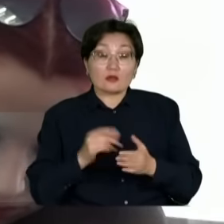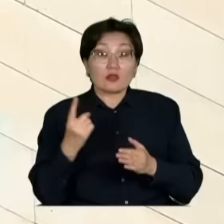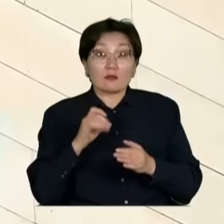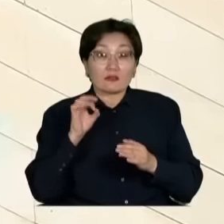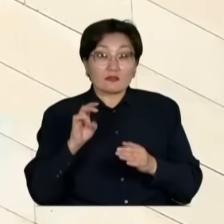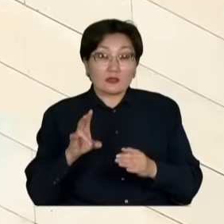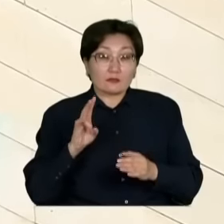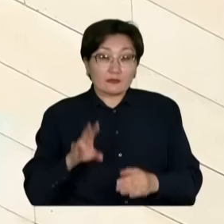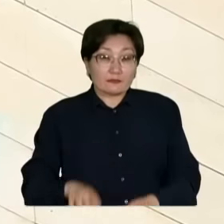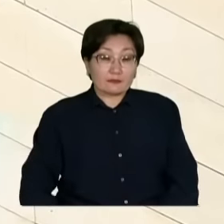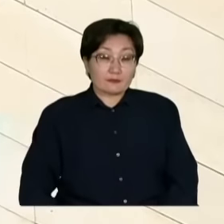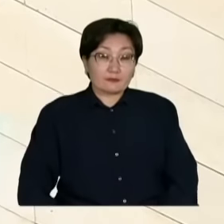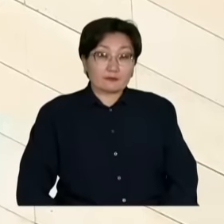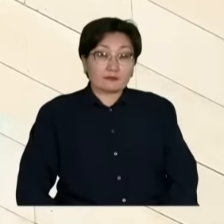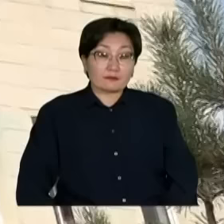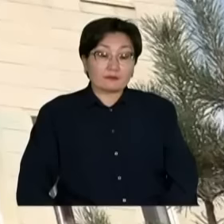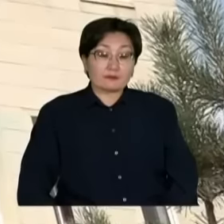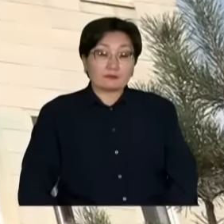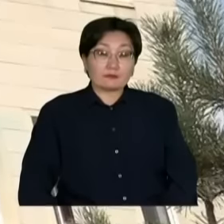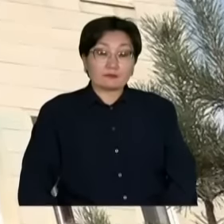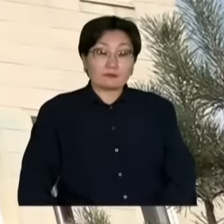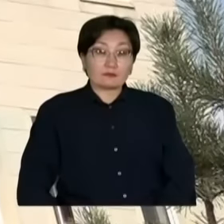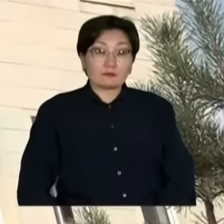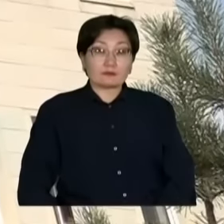ноября аен